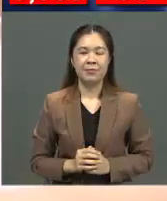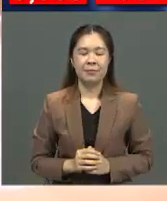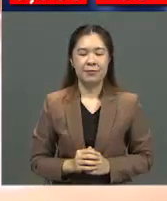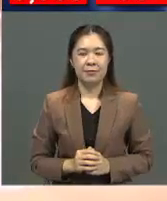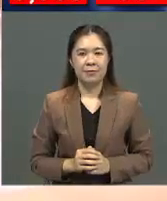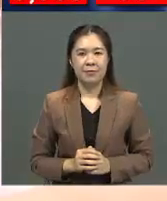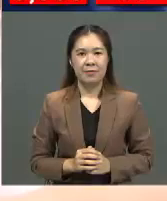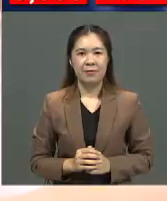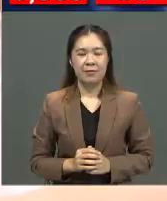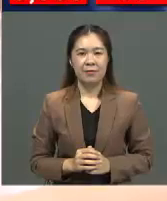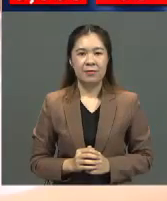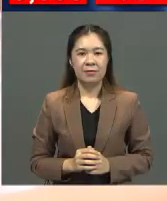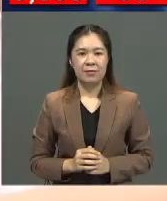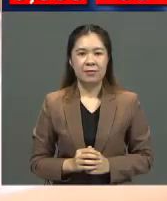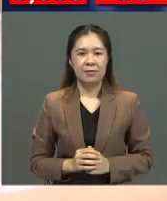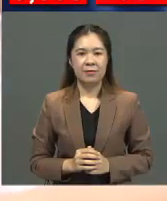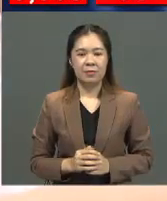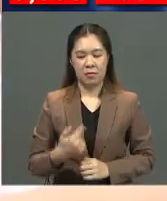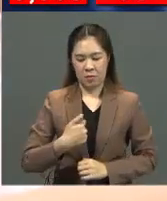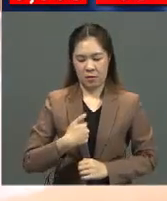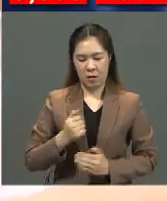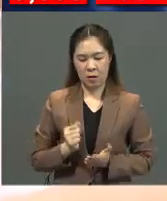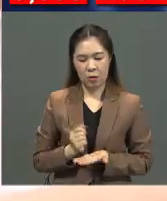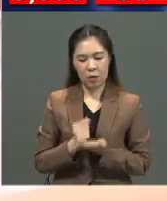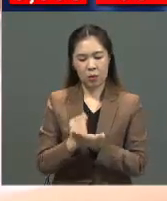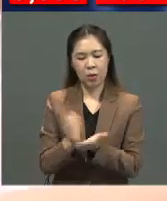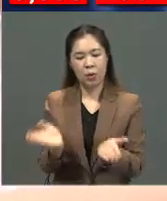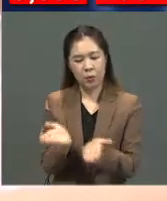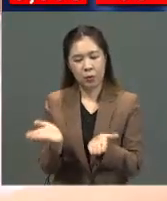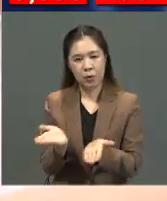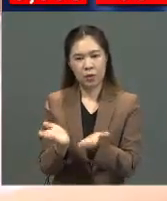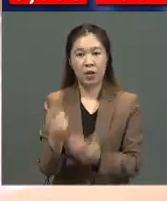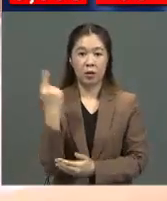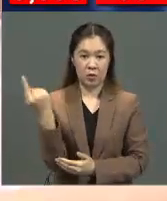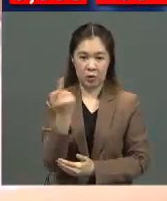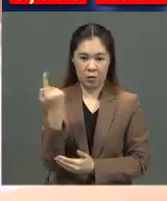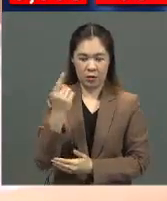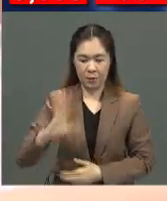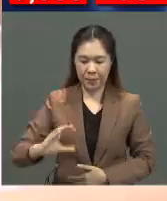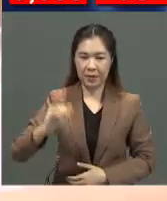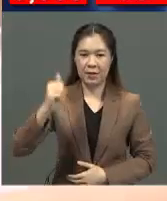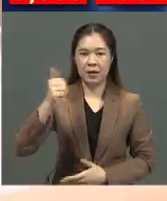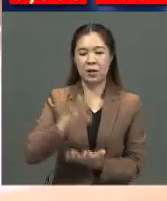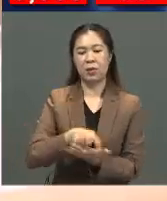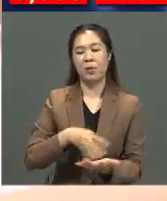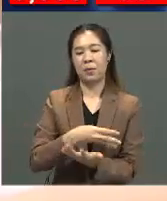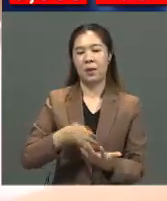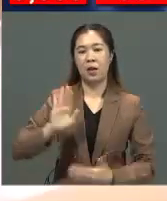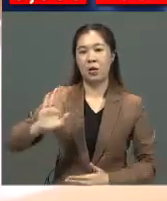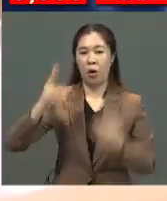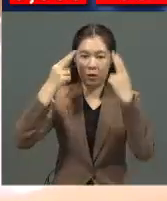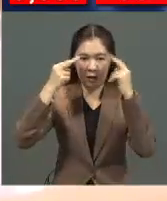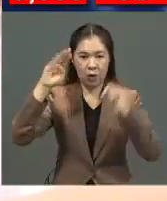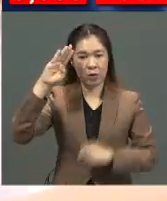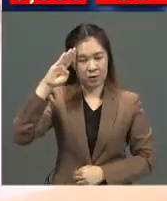เป็นการที่จะช่วยทำให้การท่องเที่ยวในประเทศดีขึ้นนะครับอันนี้ก็เป็นนโยบายของท่านนายกรัฐมนตรีอยู่แล้วน